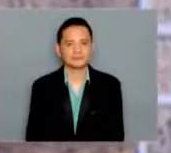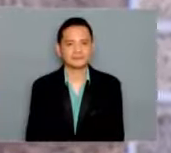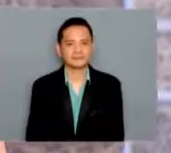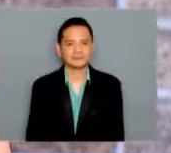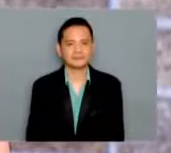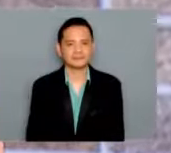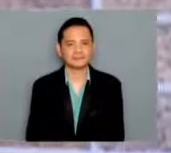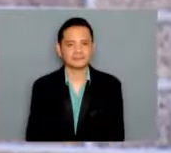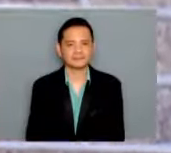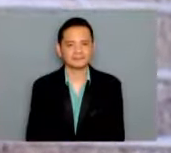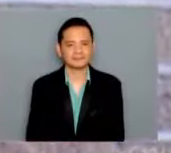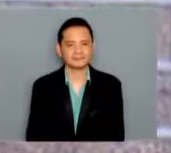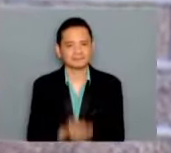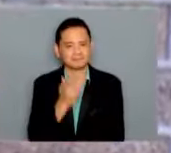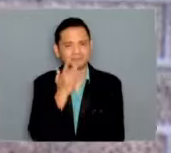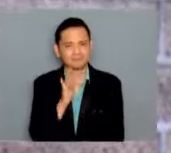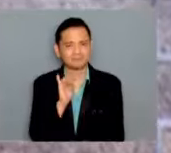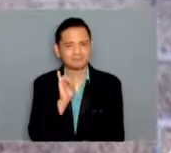Alam mo, paborito ko yun pareho.